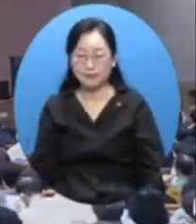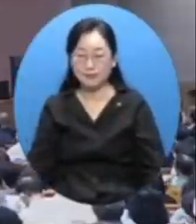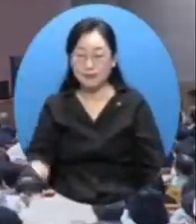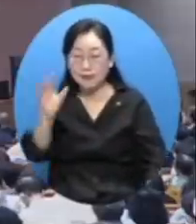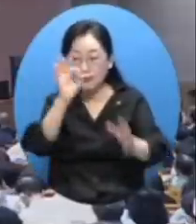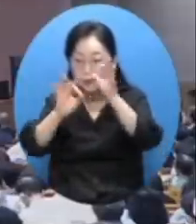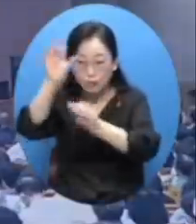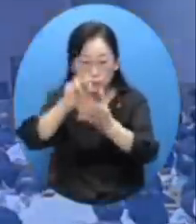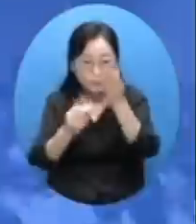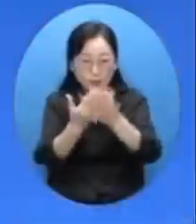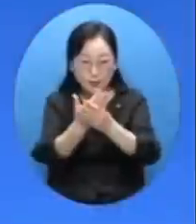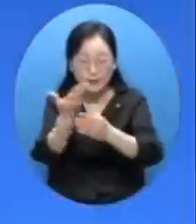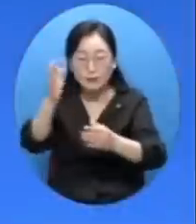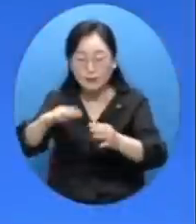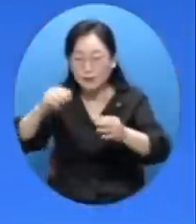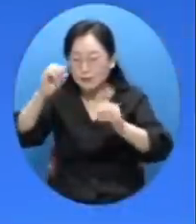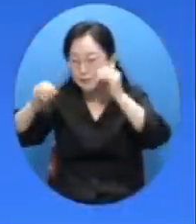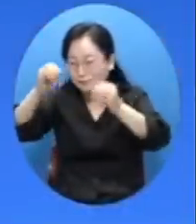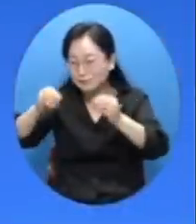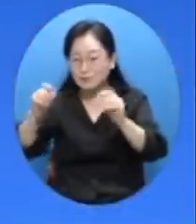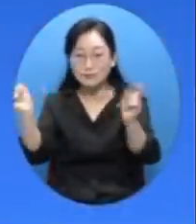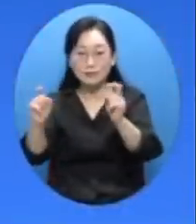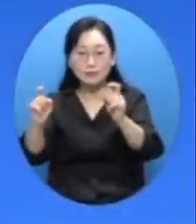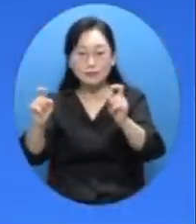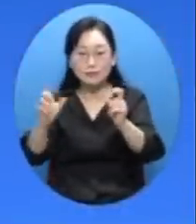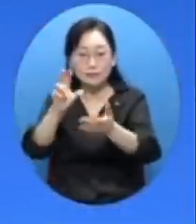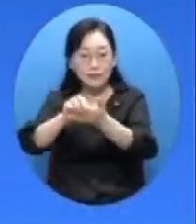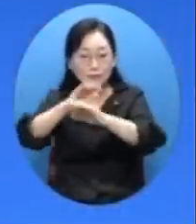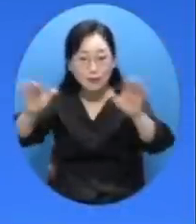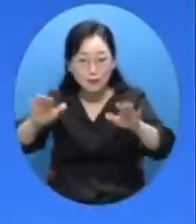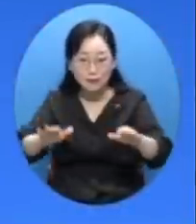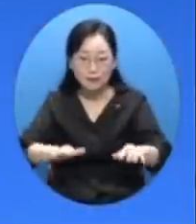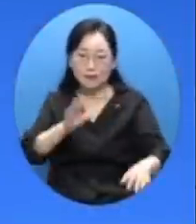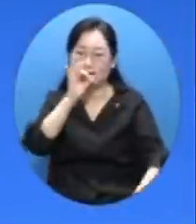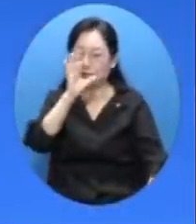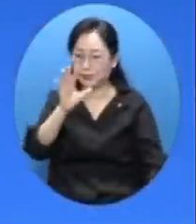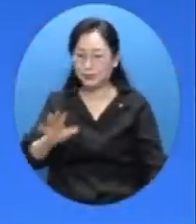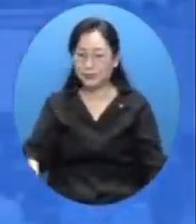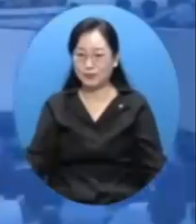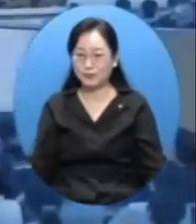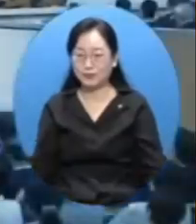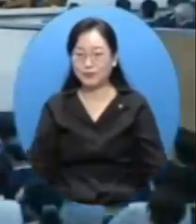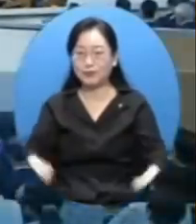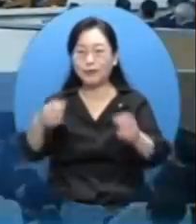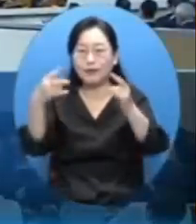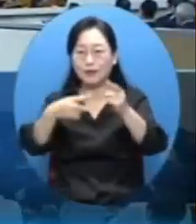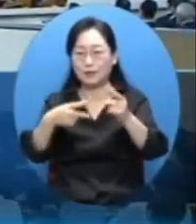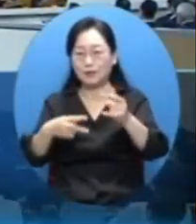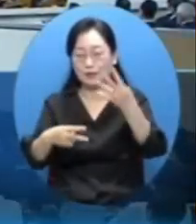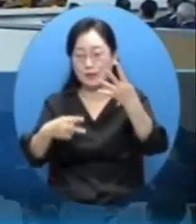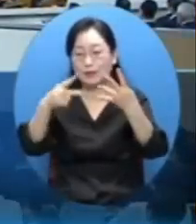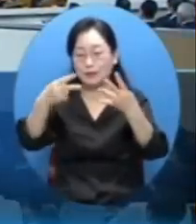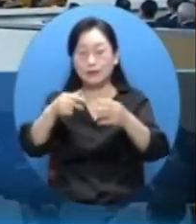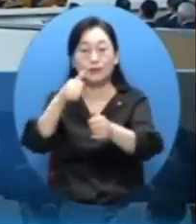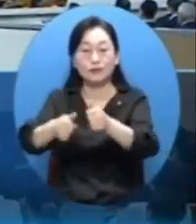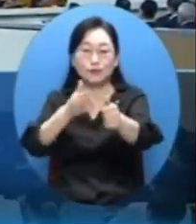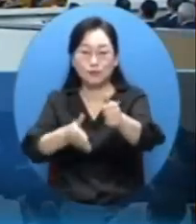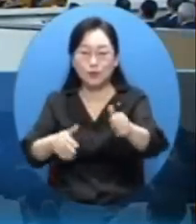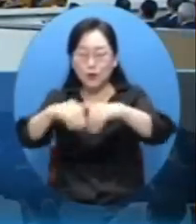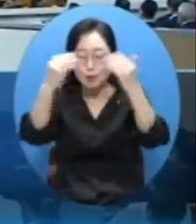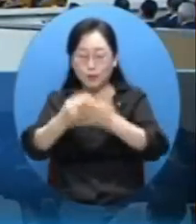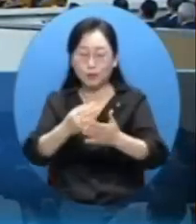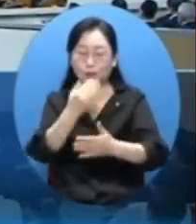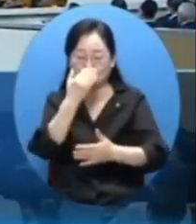실수가 있고 문제가 있다고 할지라도 갈등과 다툼은 아무런 문제 해결에 도움이 되지 않는 것입니다. 에베소서 4장 2절 3절은 권면합니다. 모든